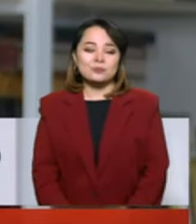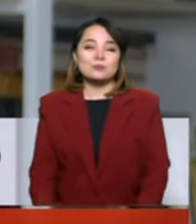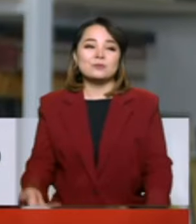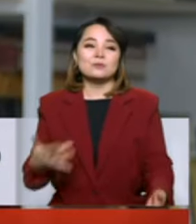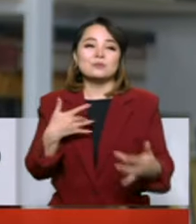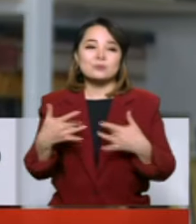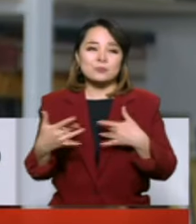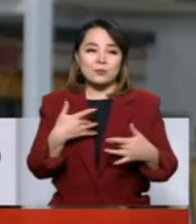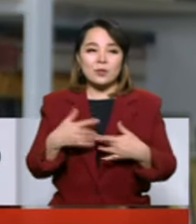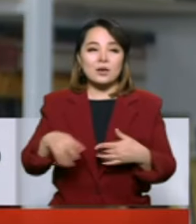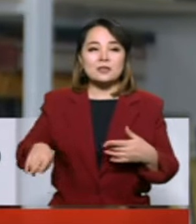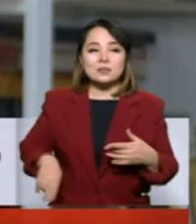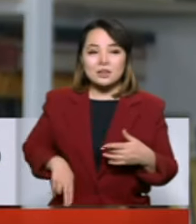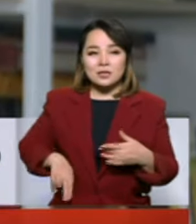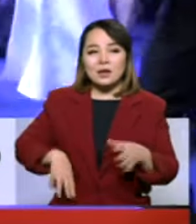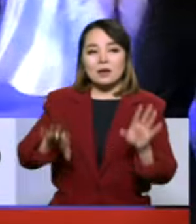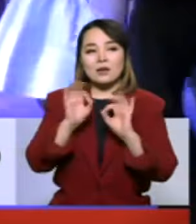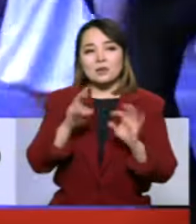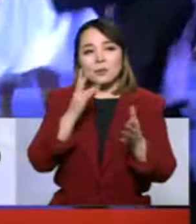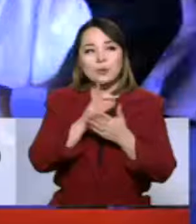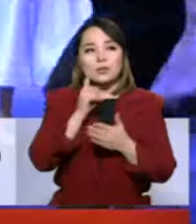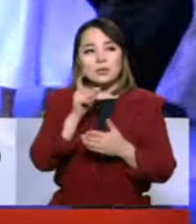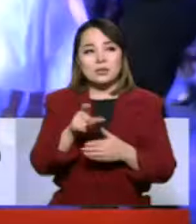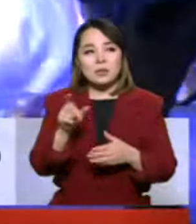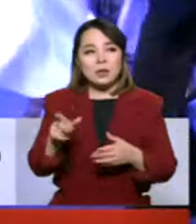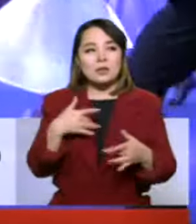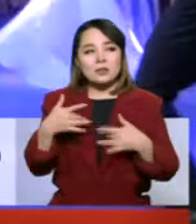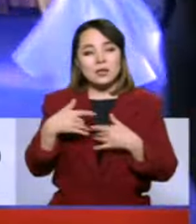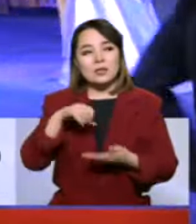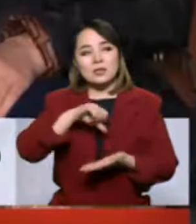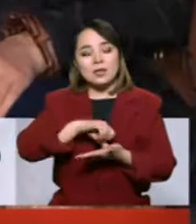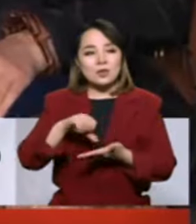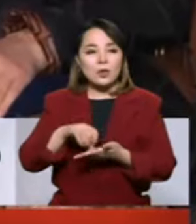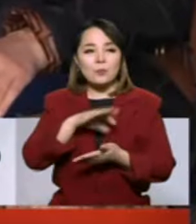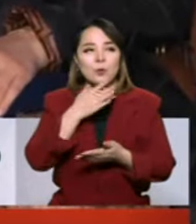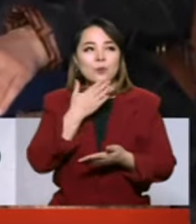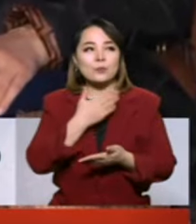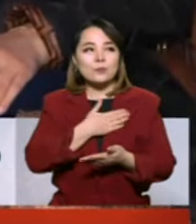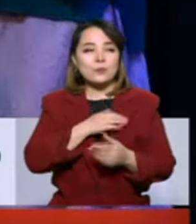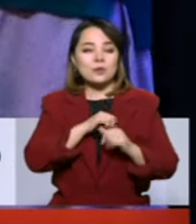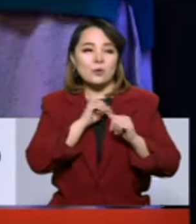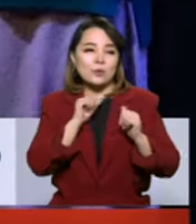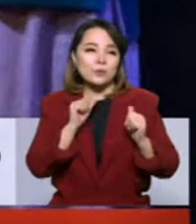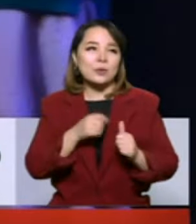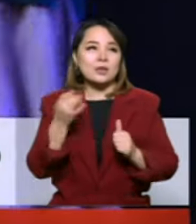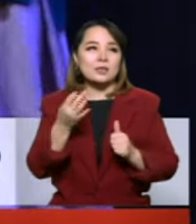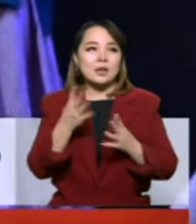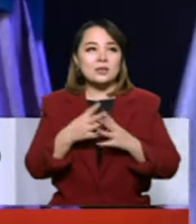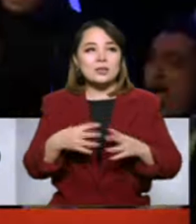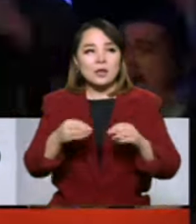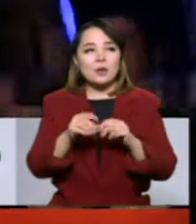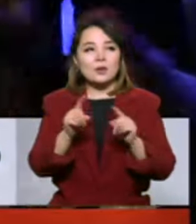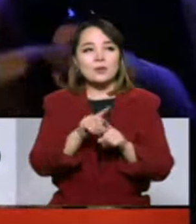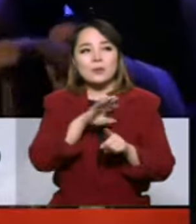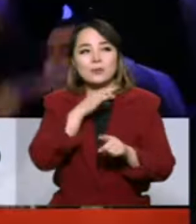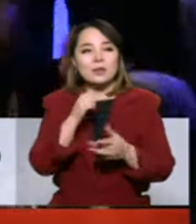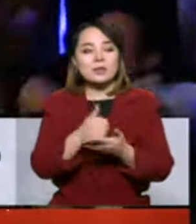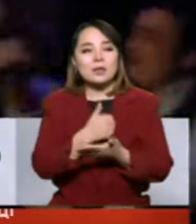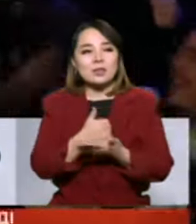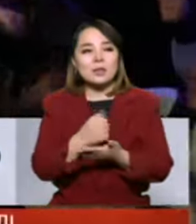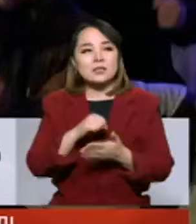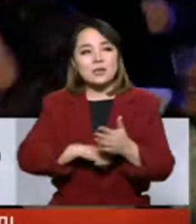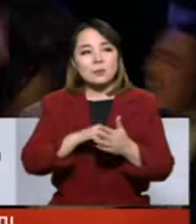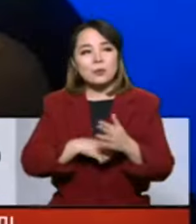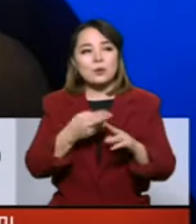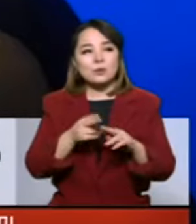Театр директоры Асхат Маймеровтың айтуынша, жастардың ойнайтын қойылымдарының көбі ғашықтық жайында. Шаңырақ көтерулерінің басты себебі